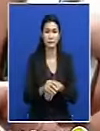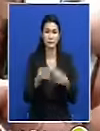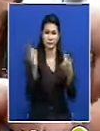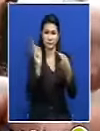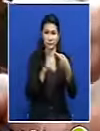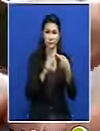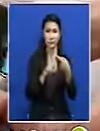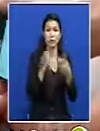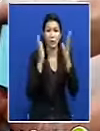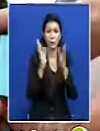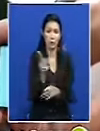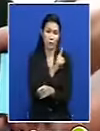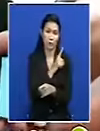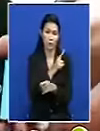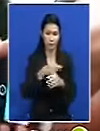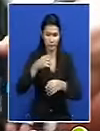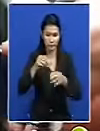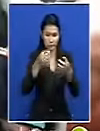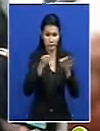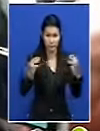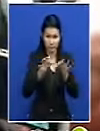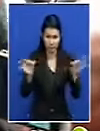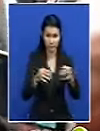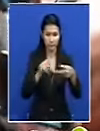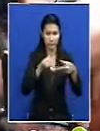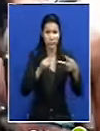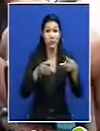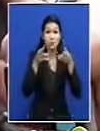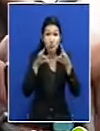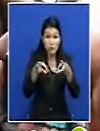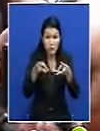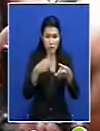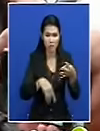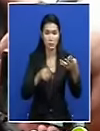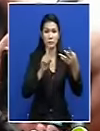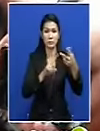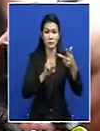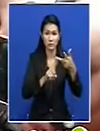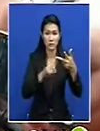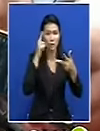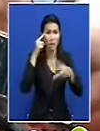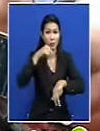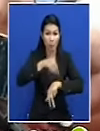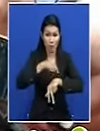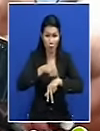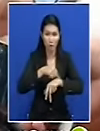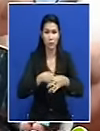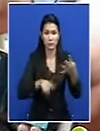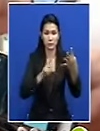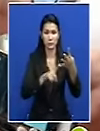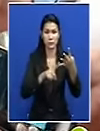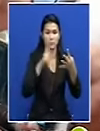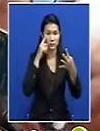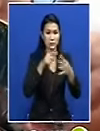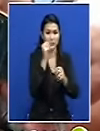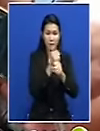ผู้ร่างรัฐธรรมนูญ2วิธีการร่างรัฐธรรมนูญ3ระยะเวลาการร่างรัฐธรรมนูญและ4การดำเนินการห